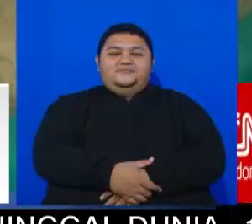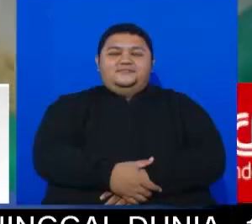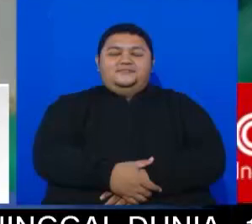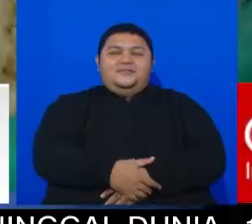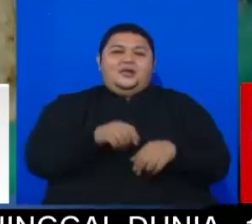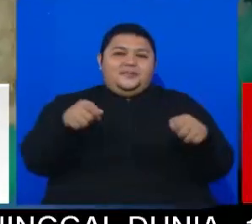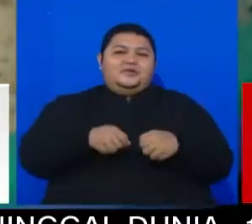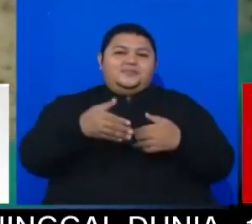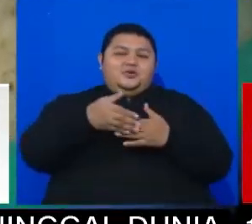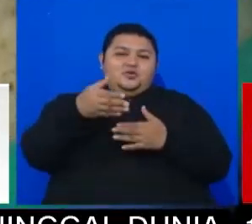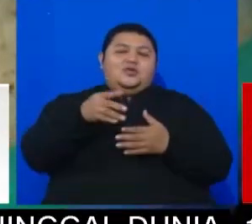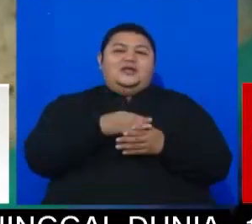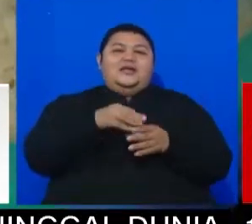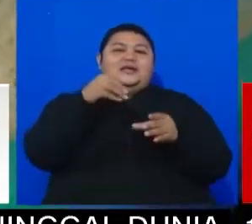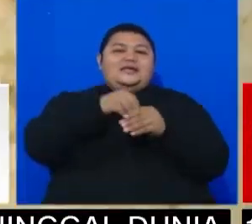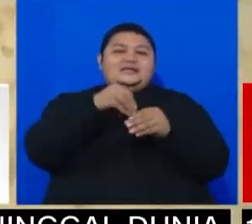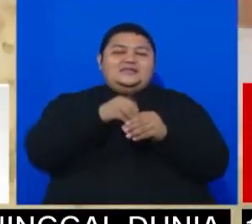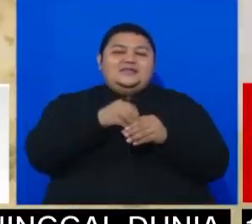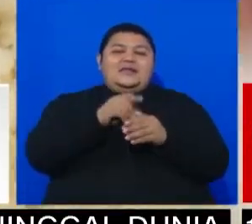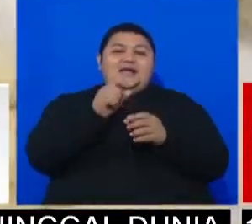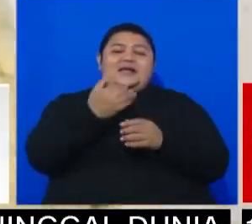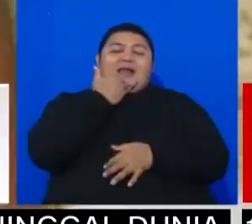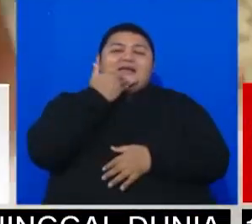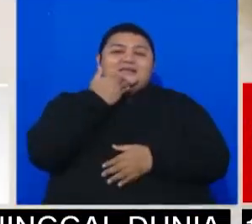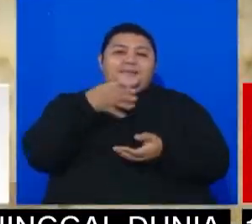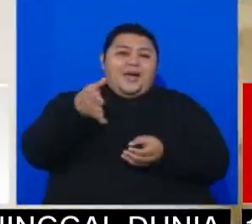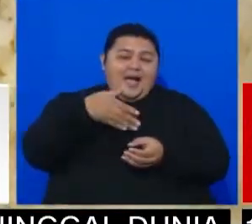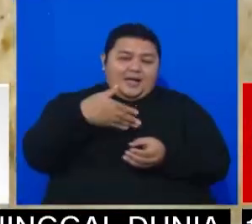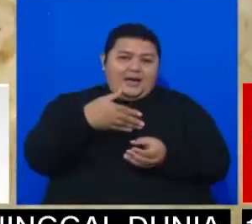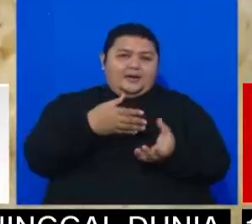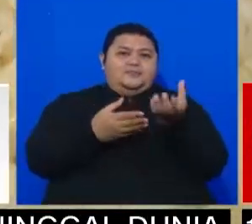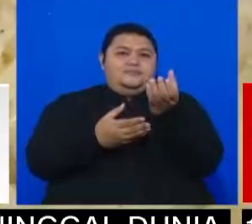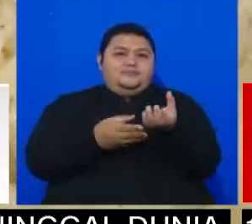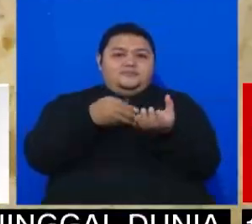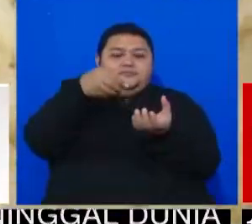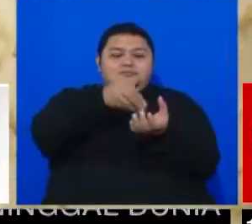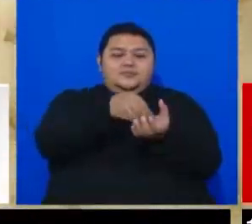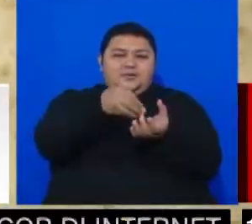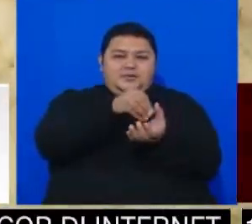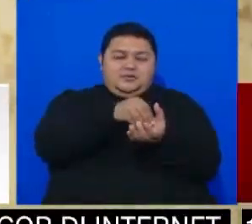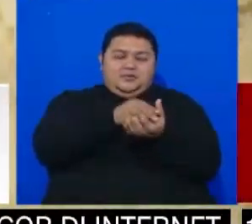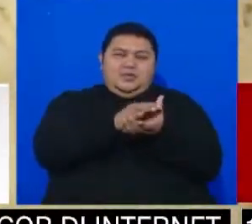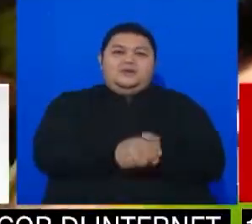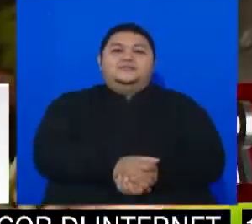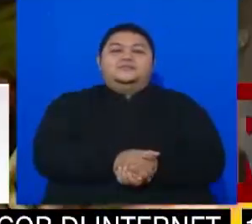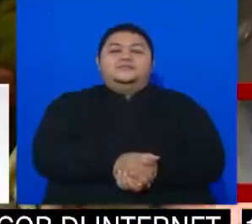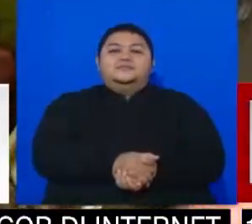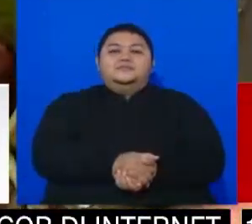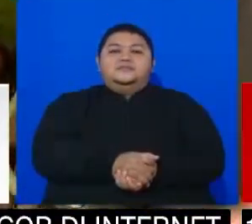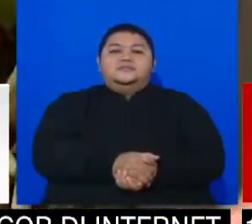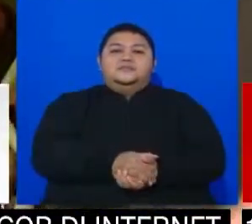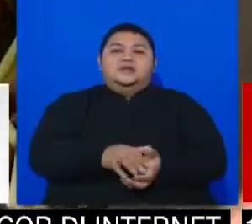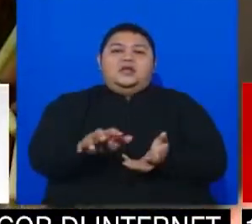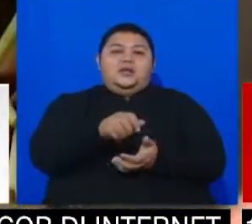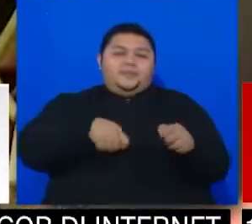Masakan berikutnya membuat isian nasi bakar. Ada daging ayam serta jeroan seperti ati ampela. Untuk yang satu ini, proses mengaduknya tidak